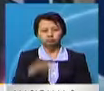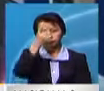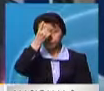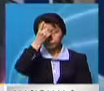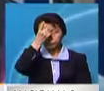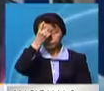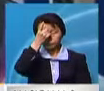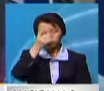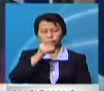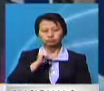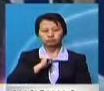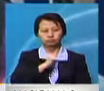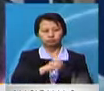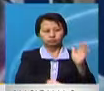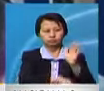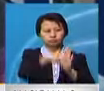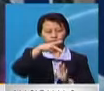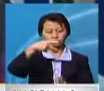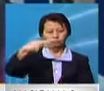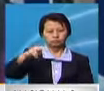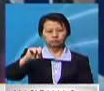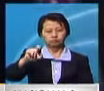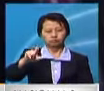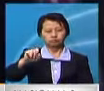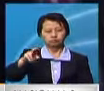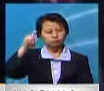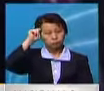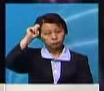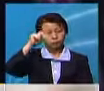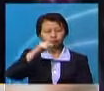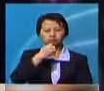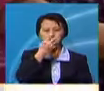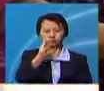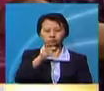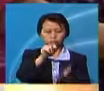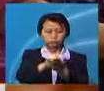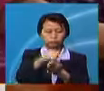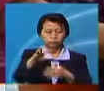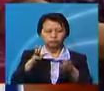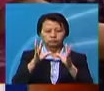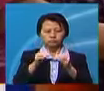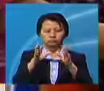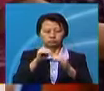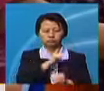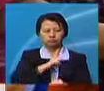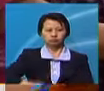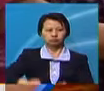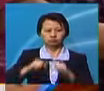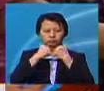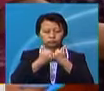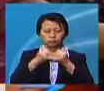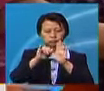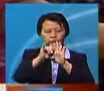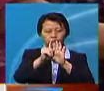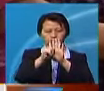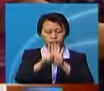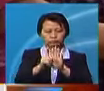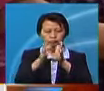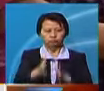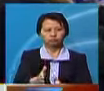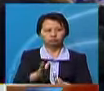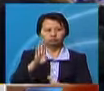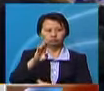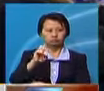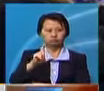Datuk Jalani yang juga ahli Parlimen Hulu Terengganu memberitahu media di Kuala Berang selepas merasmikan mesyuarat agung Persatuan Imam dan Bilal